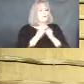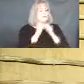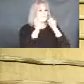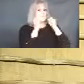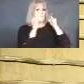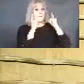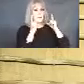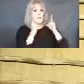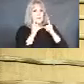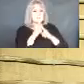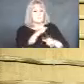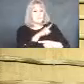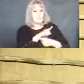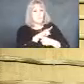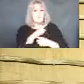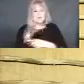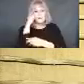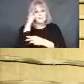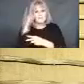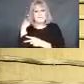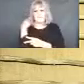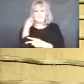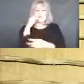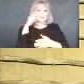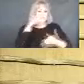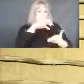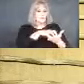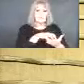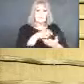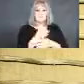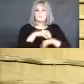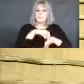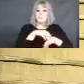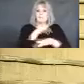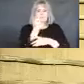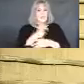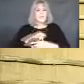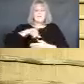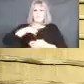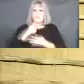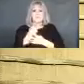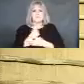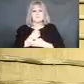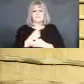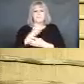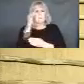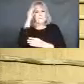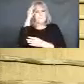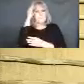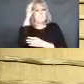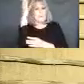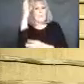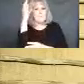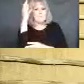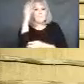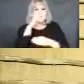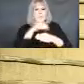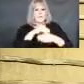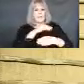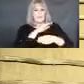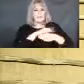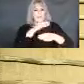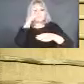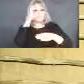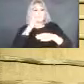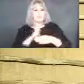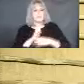Die leiers was baie verbaas, want hulle het geweet, Petrus en Johannes is nie geleerde mense nie, en hulle het besef, hierdie manne was saam met Jesus.